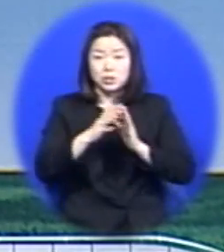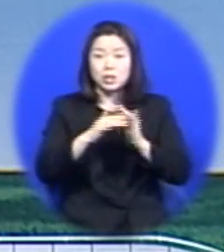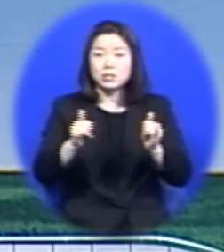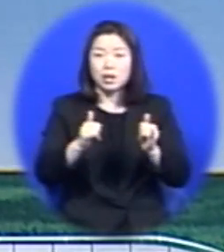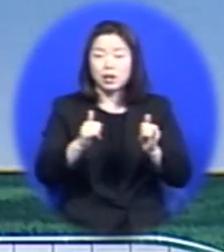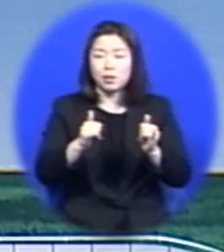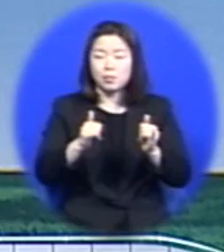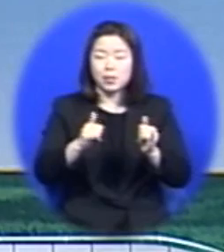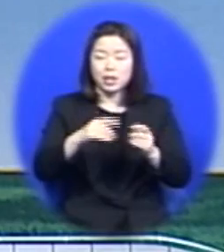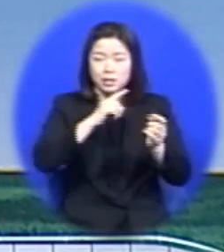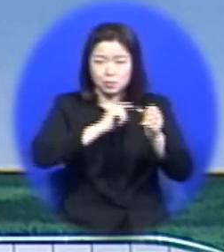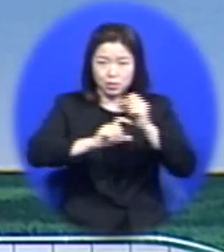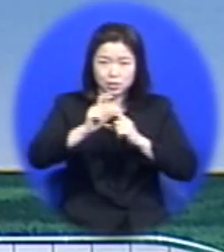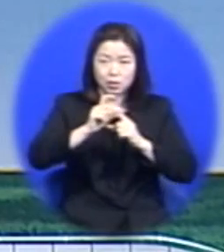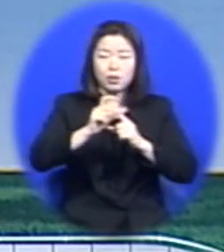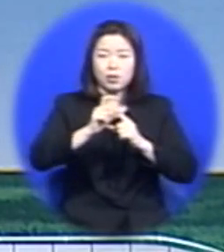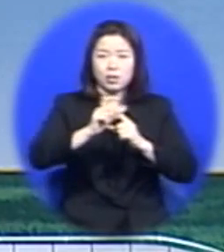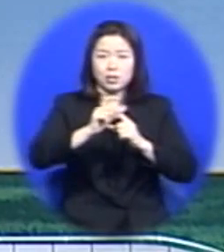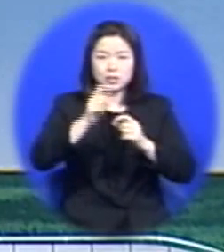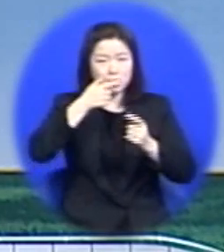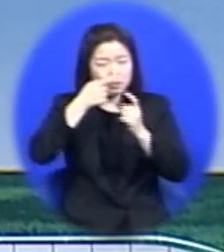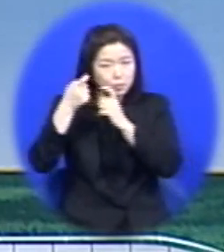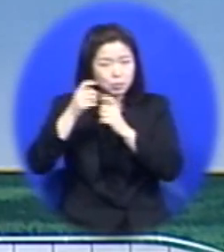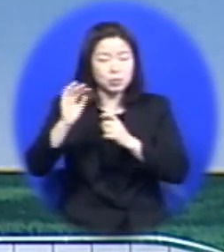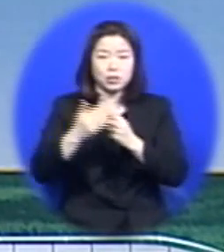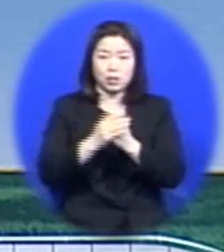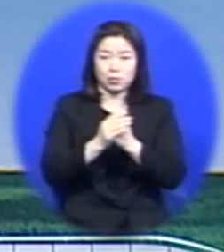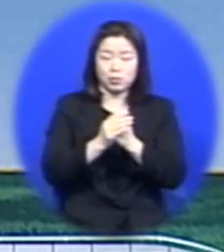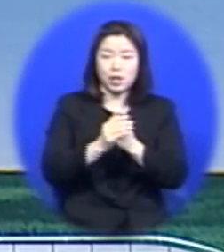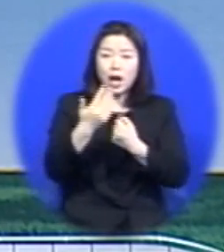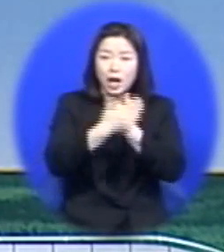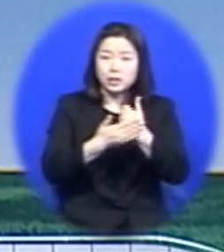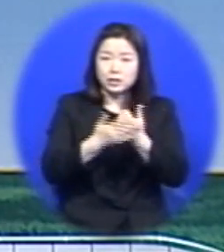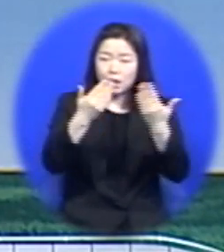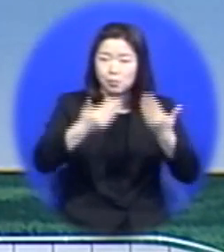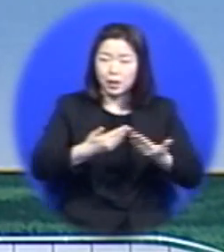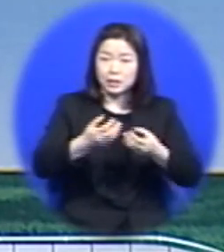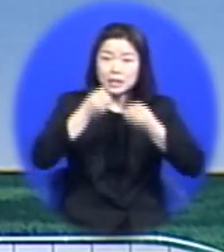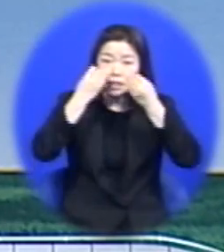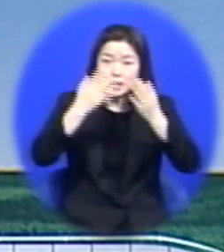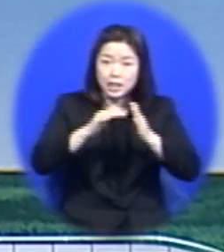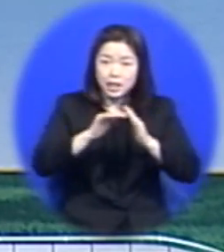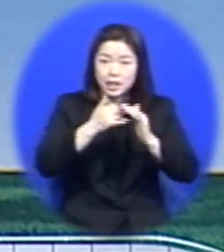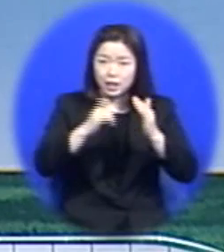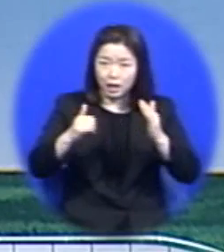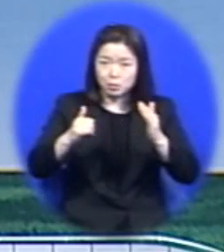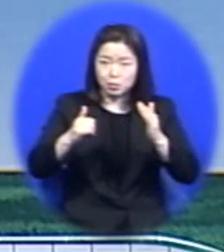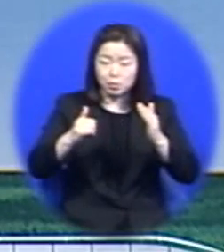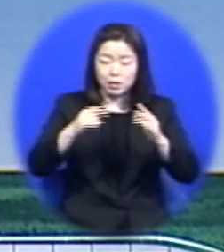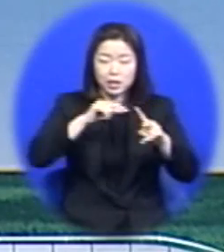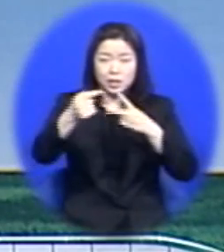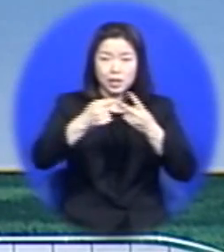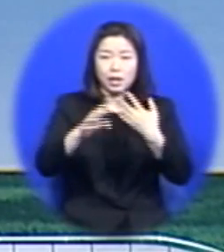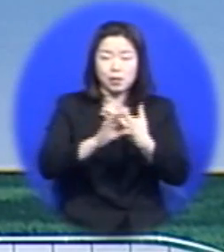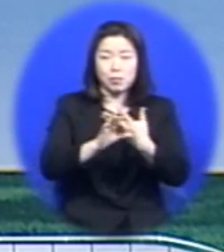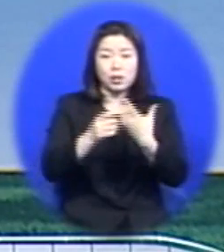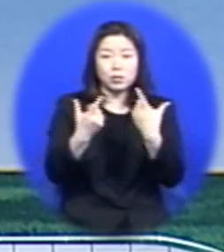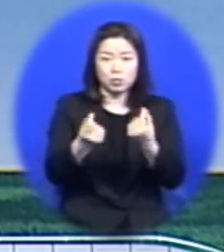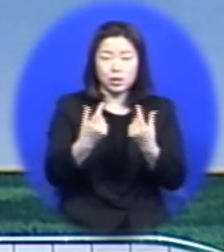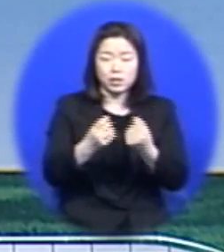사람이라는 뜻은 은혜 받은 새 가족을 생각하면 정확한 이해가 될 겁니다. 은혜 받은 새